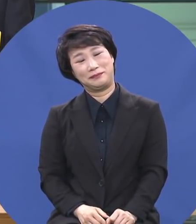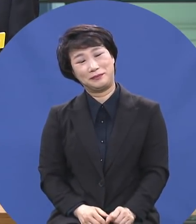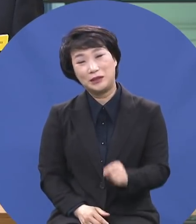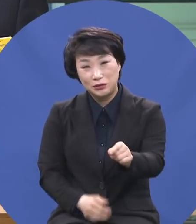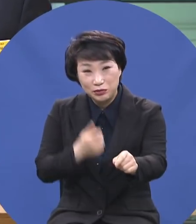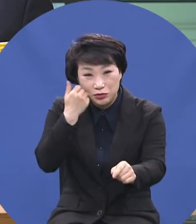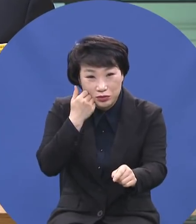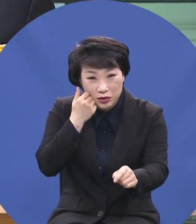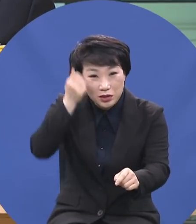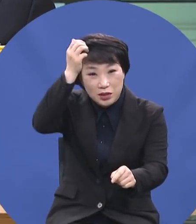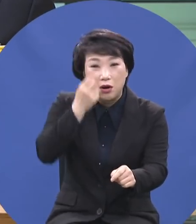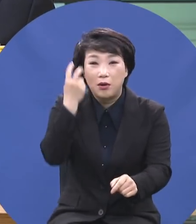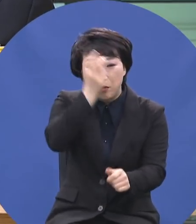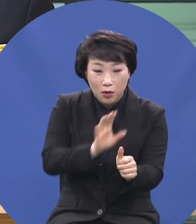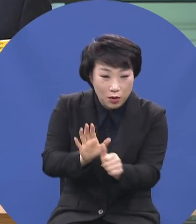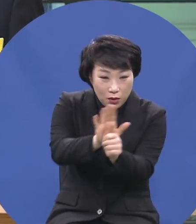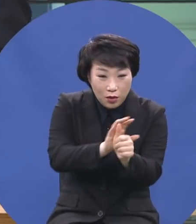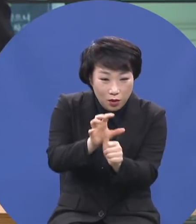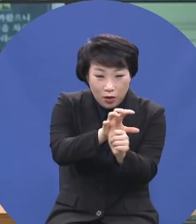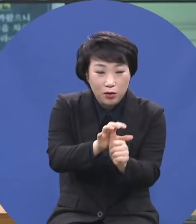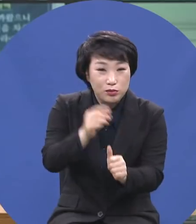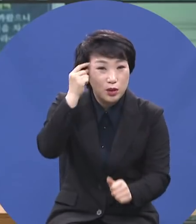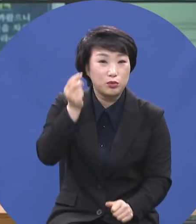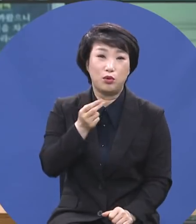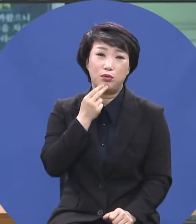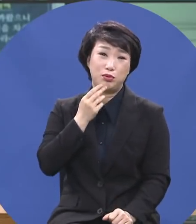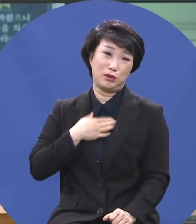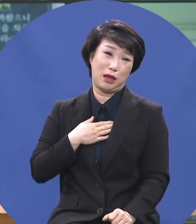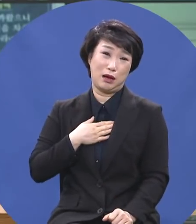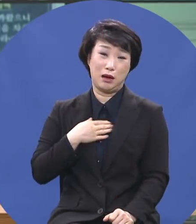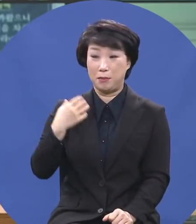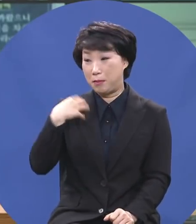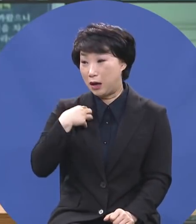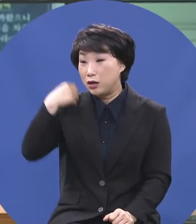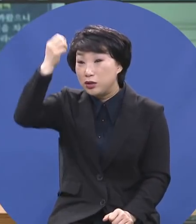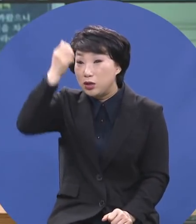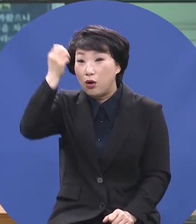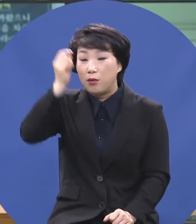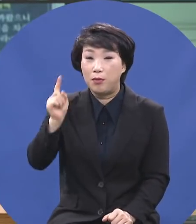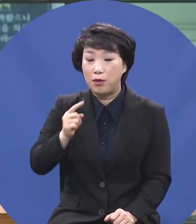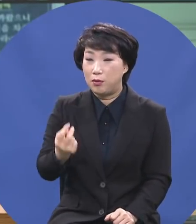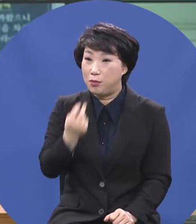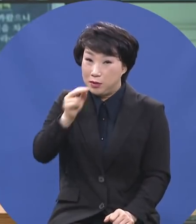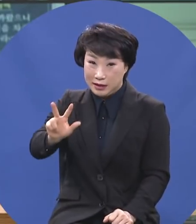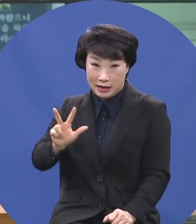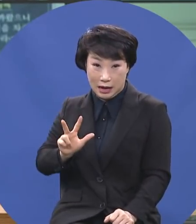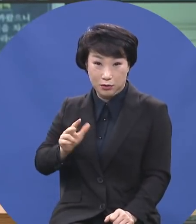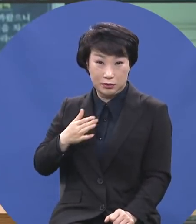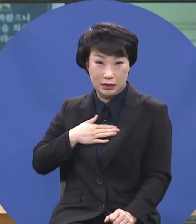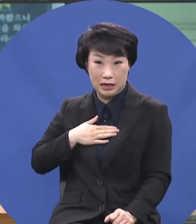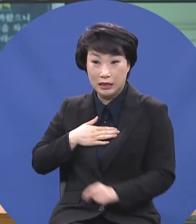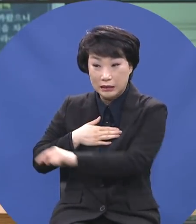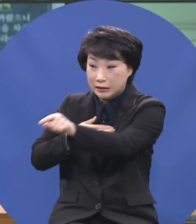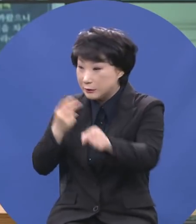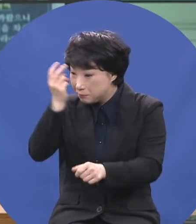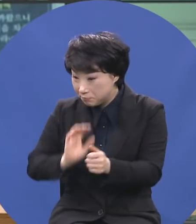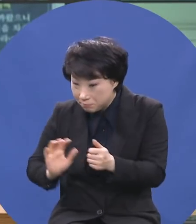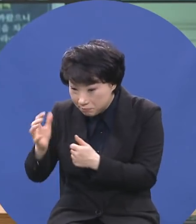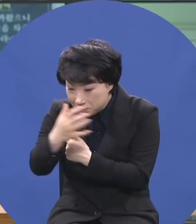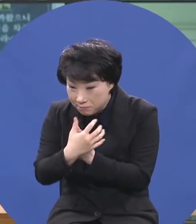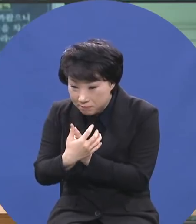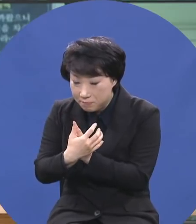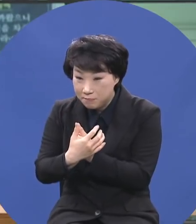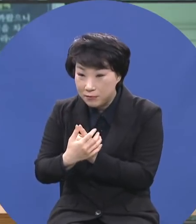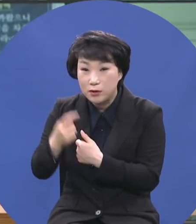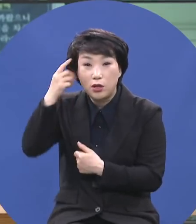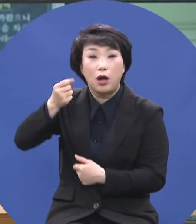남의 영을 보살필 생각도 없어. 내가 맡은 영혼들을 목숨 걸고 그들을 지킬 만한